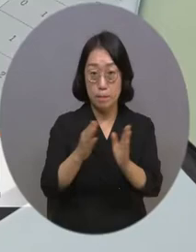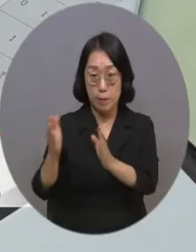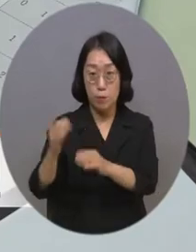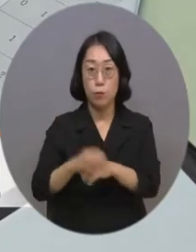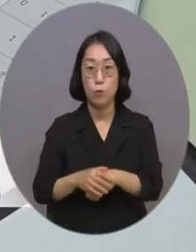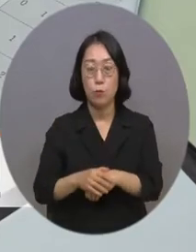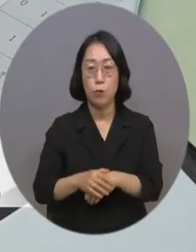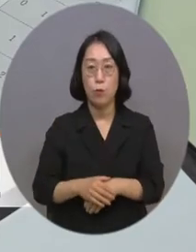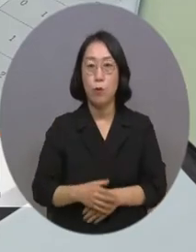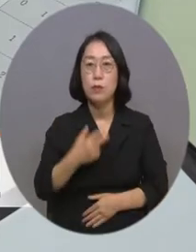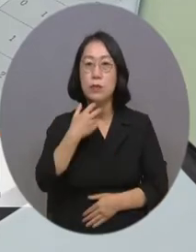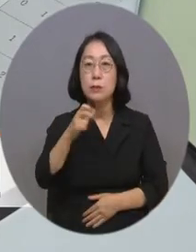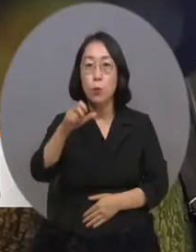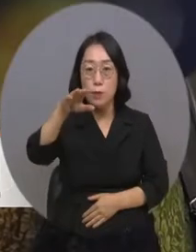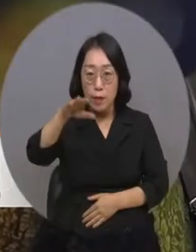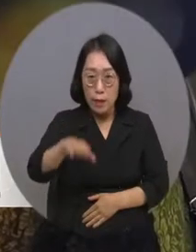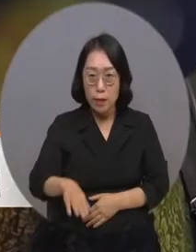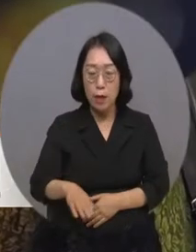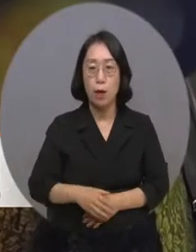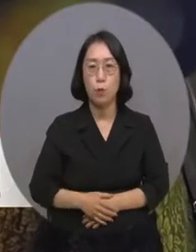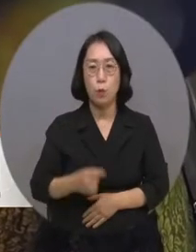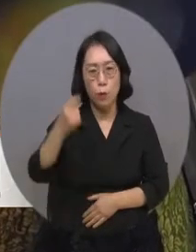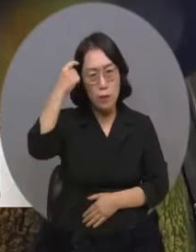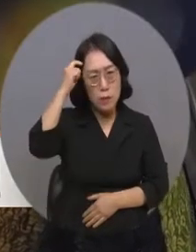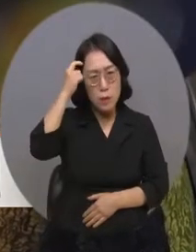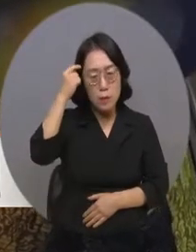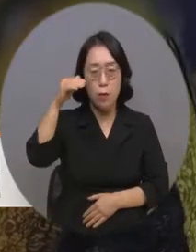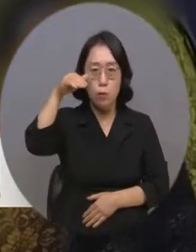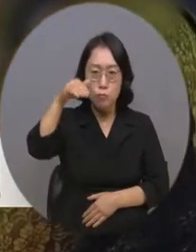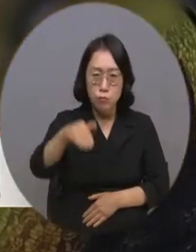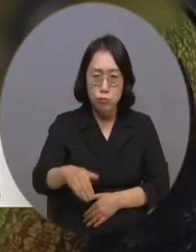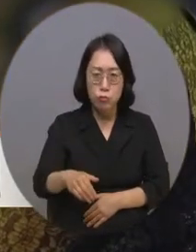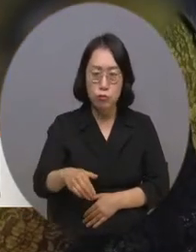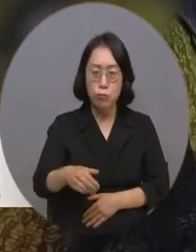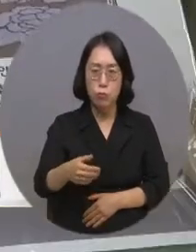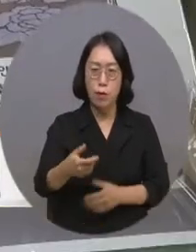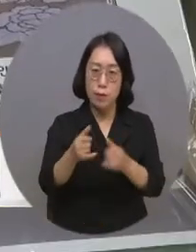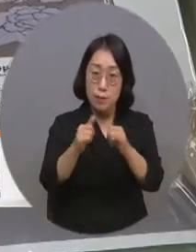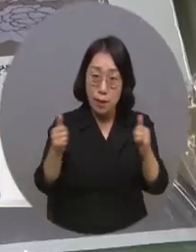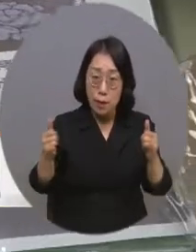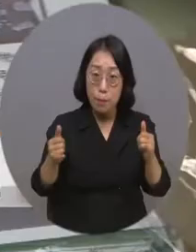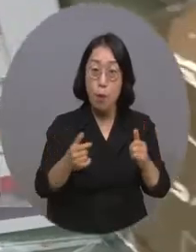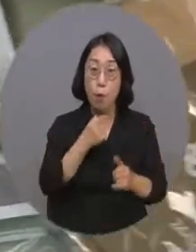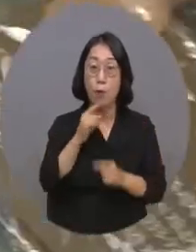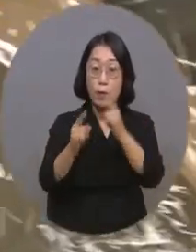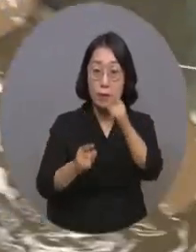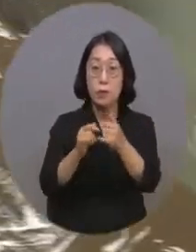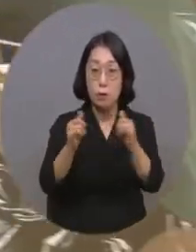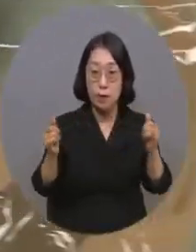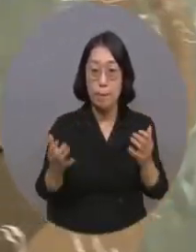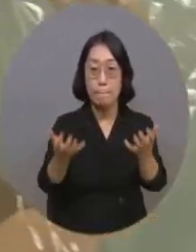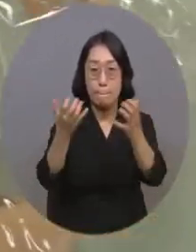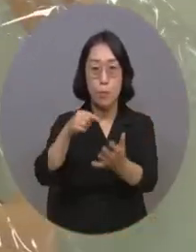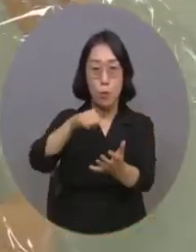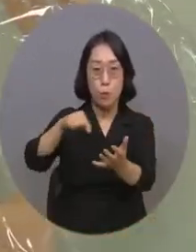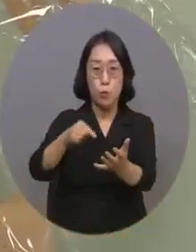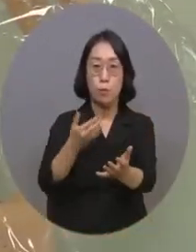이상 인지저하 노인 또는 인지저하 의심군 중 프로그램에 참여를 원하면 함께할 수 있습니다.